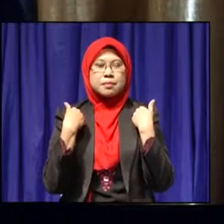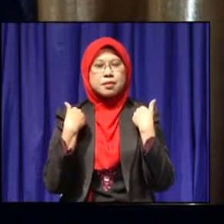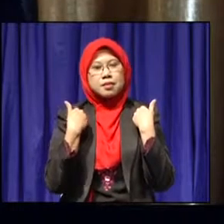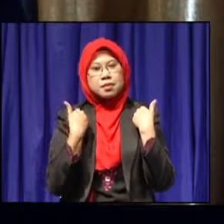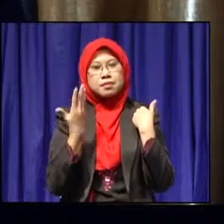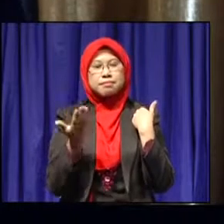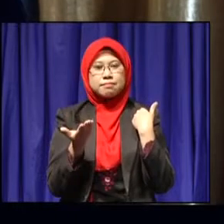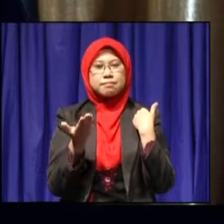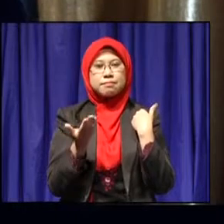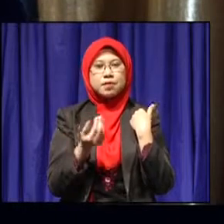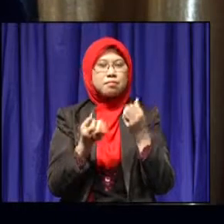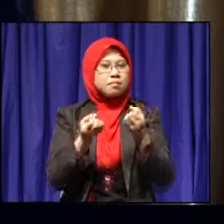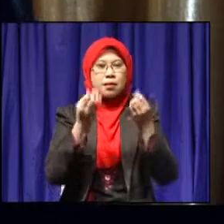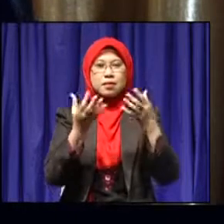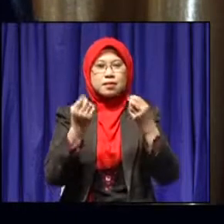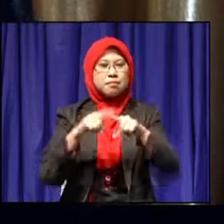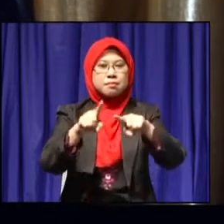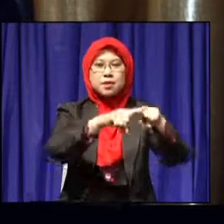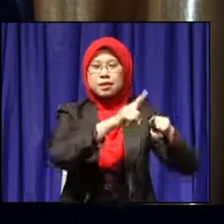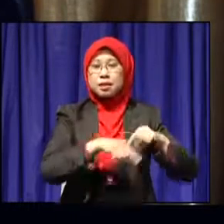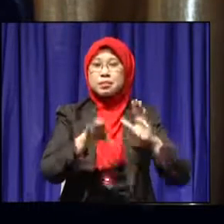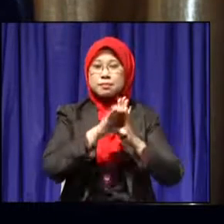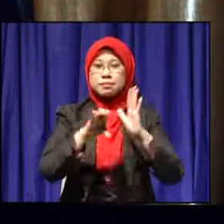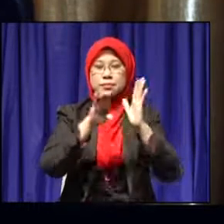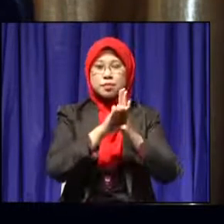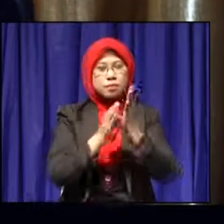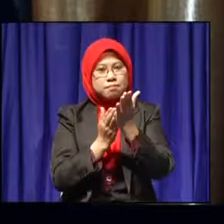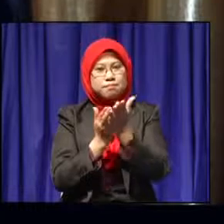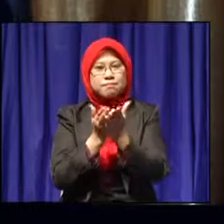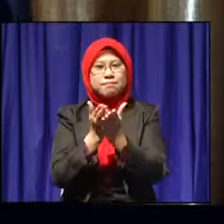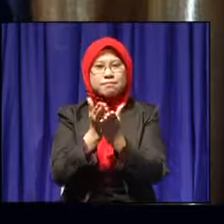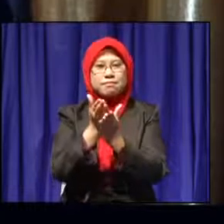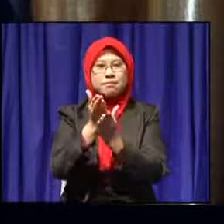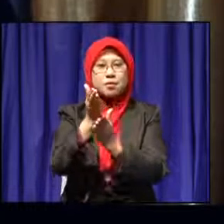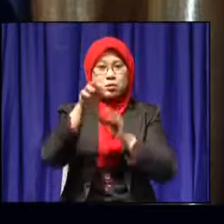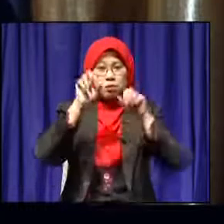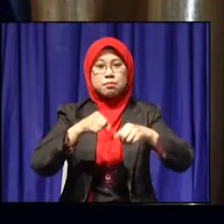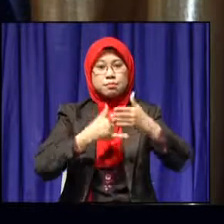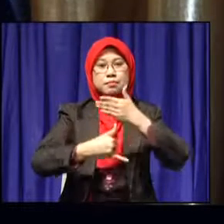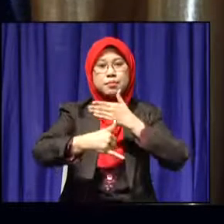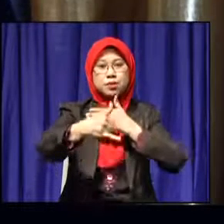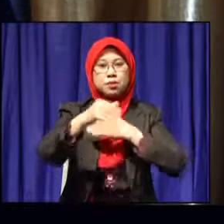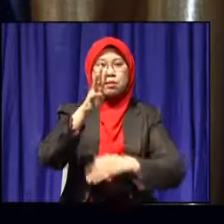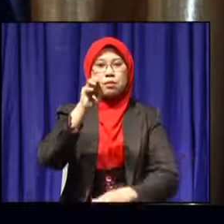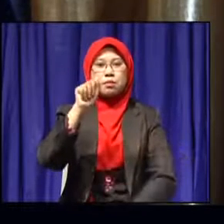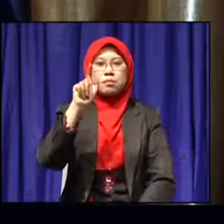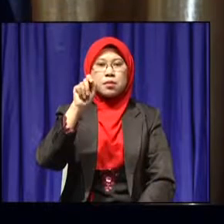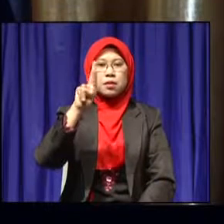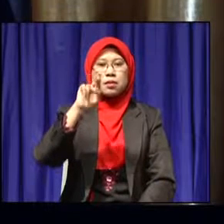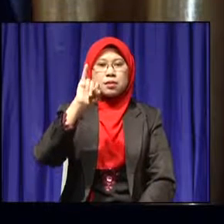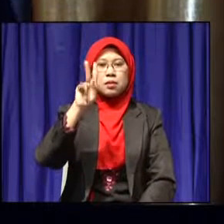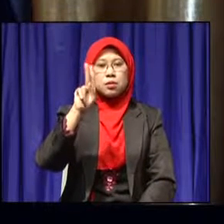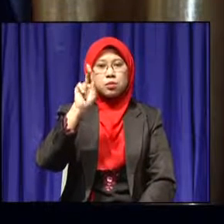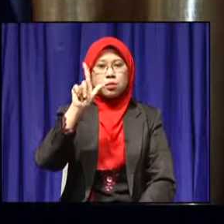beberapa dalam berbagai bentuk sebagai contoh terus murid ndak masuk YouTube lazis kekal tinggal